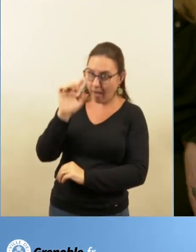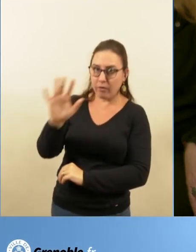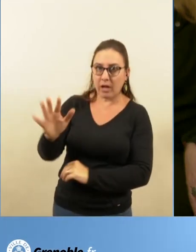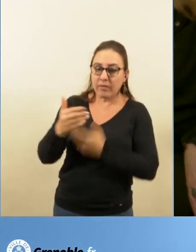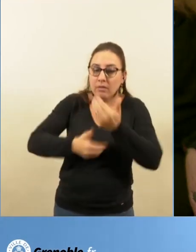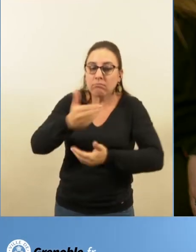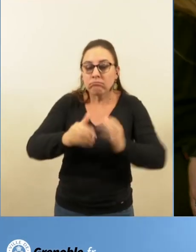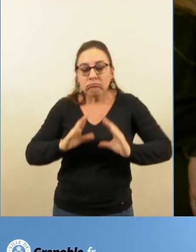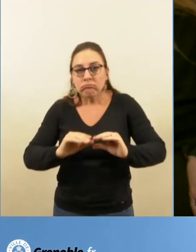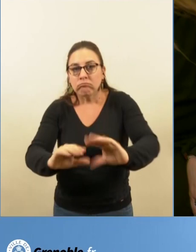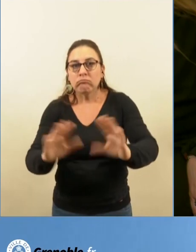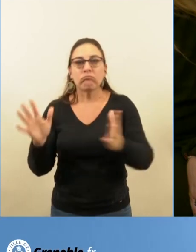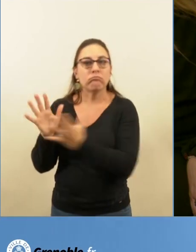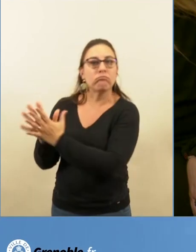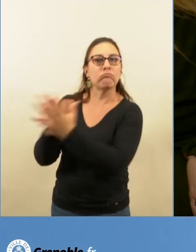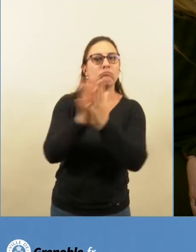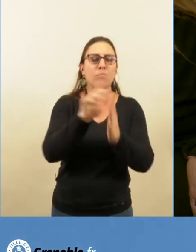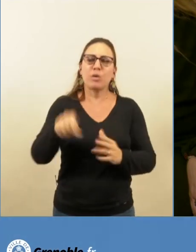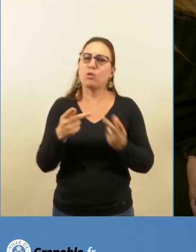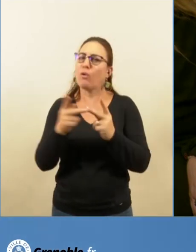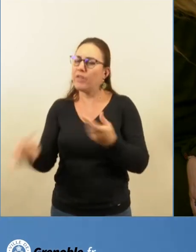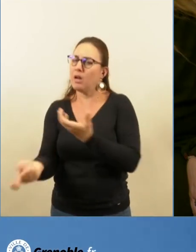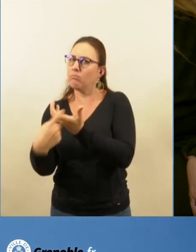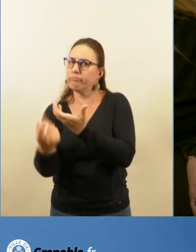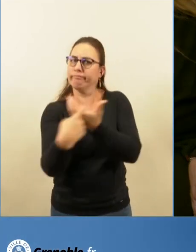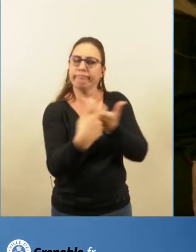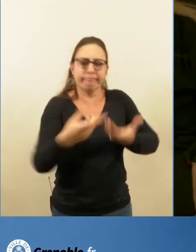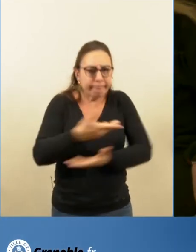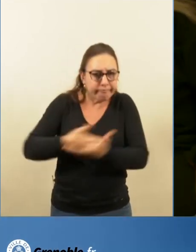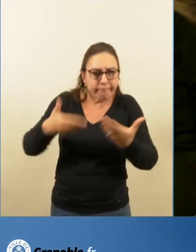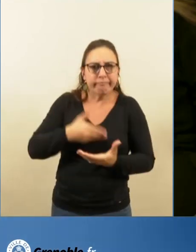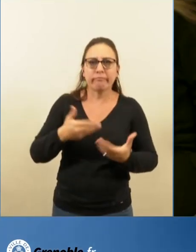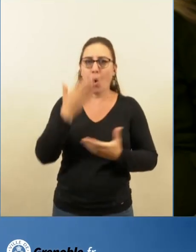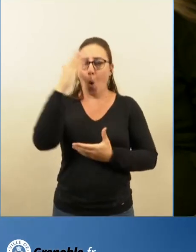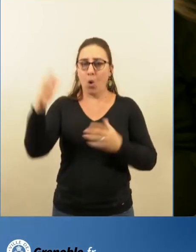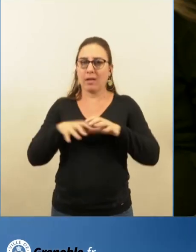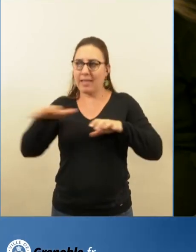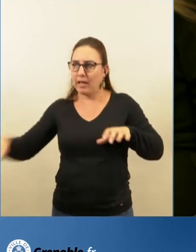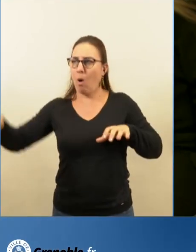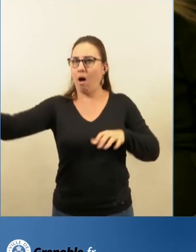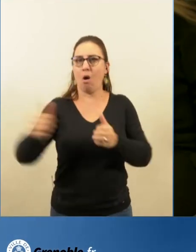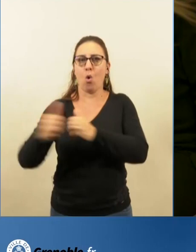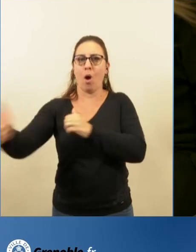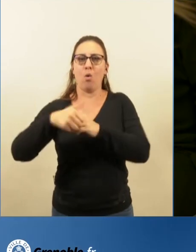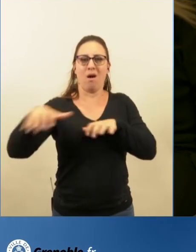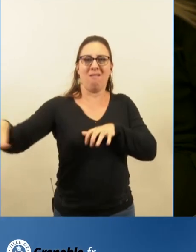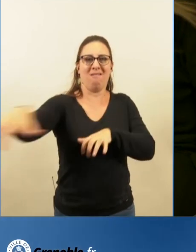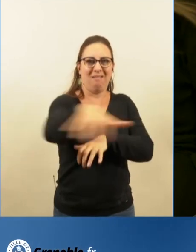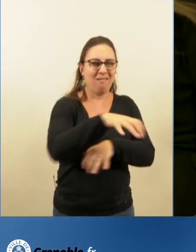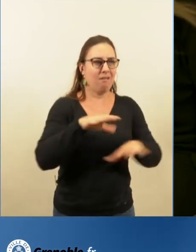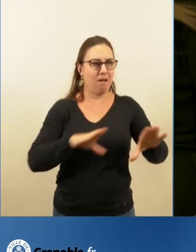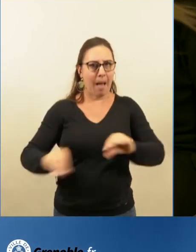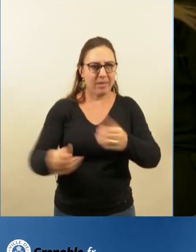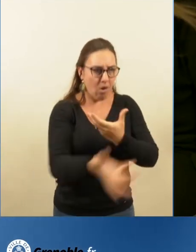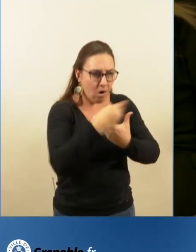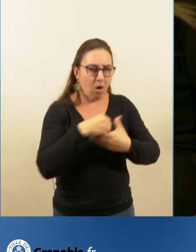mises en œuvre en concertation avec les communes avec les territoires voisins avec les habitants avec les acteurs sociaux pour que la